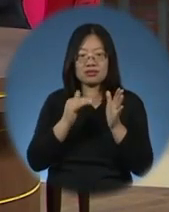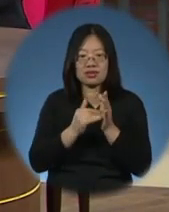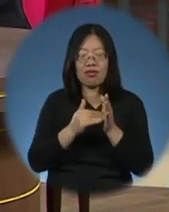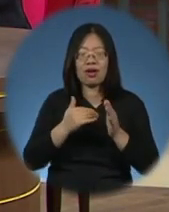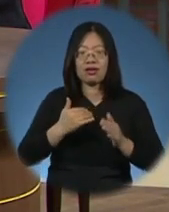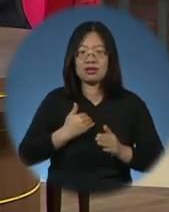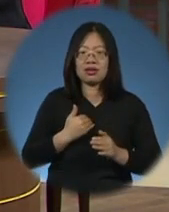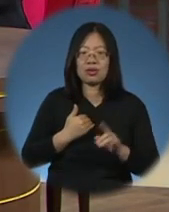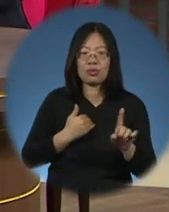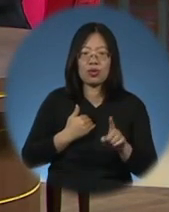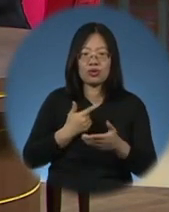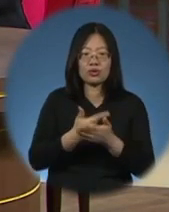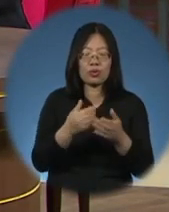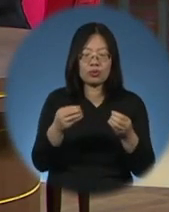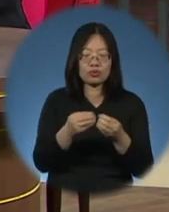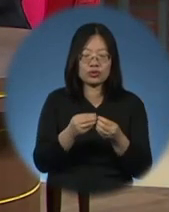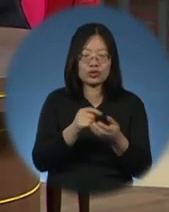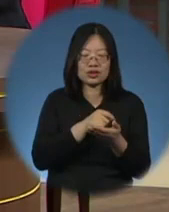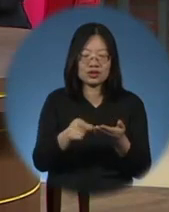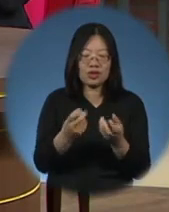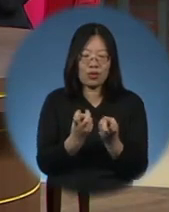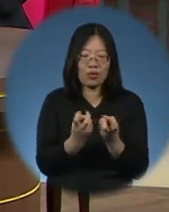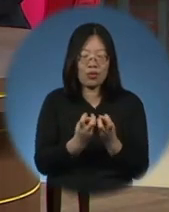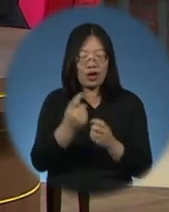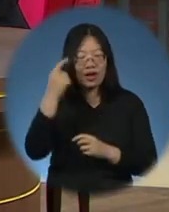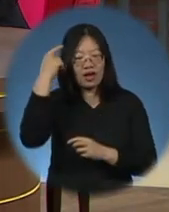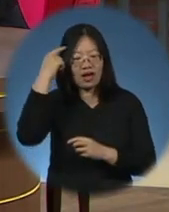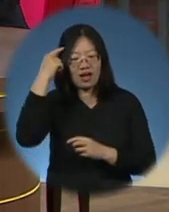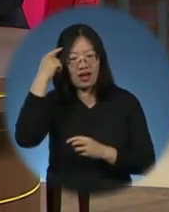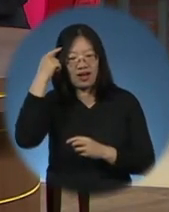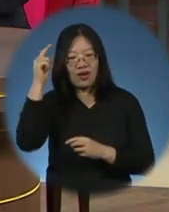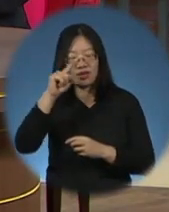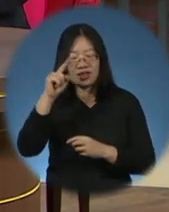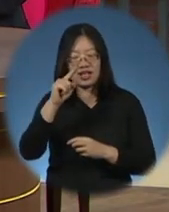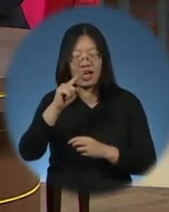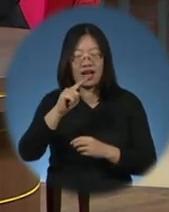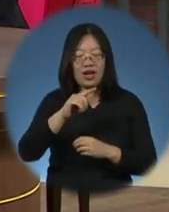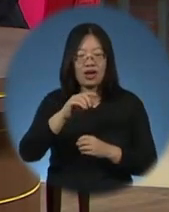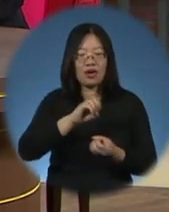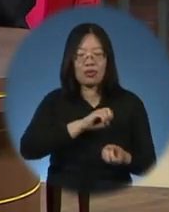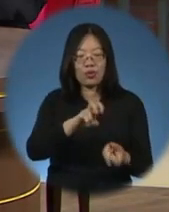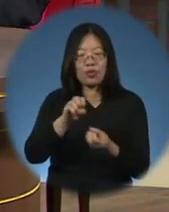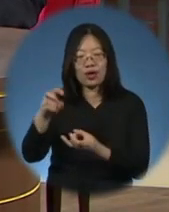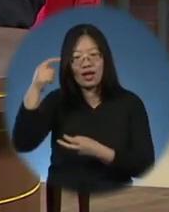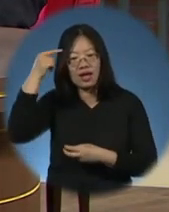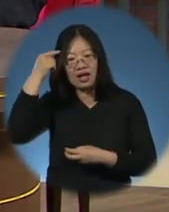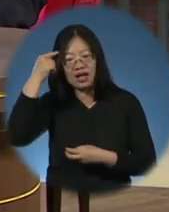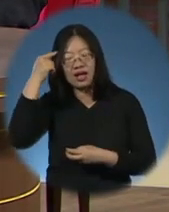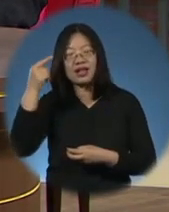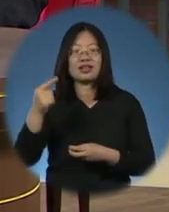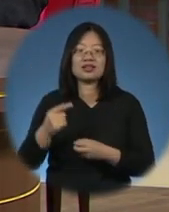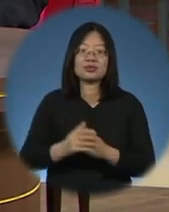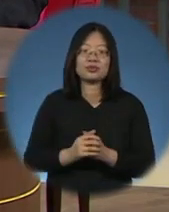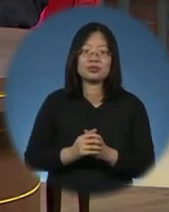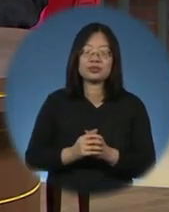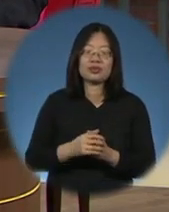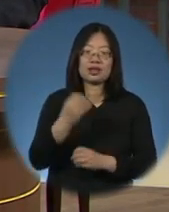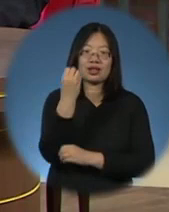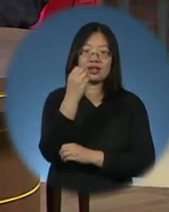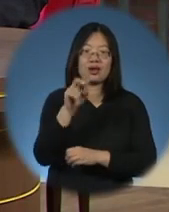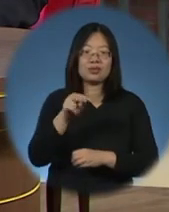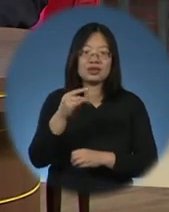이걸 논문을 어떻게 쓰나? 논문을 써서 어디에 출판해야 되나? 그런 고민들을 하게 되고요. 소위